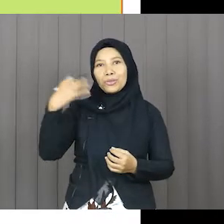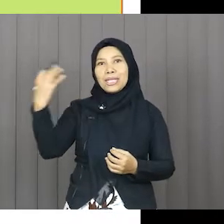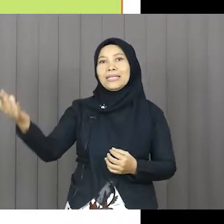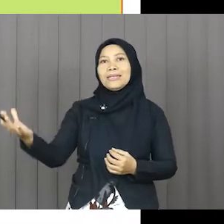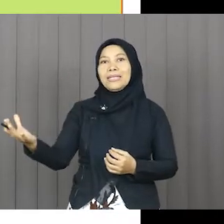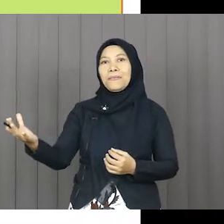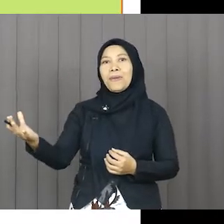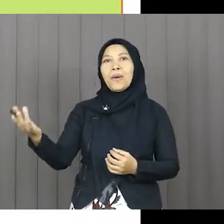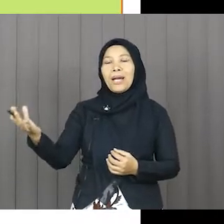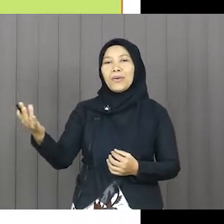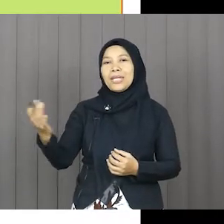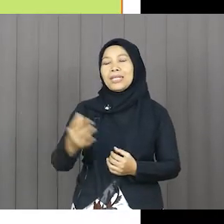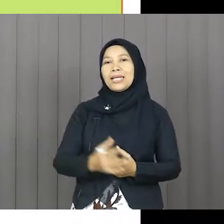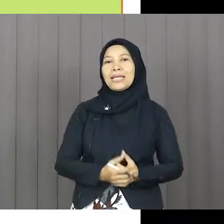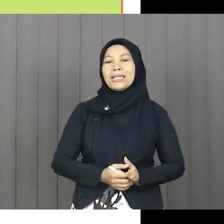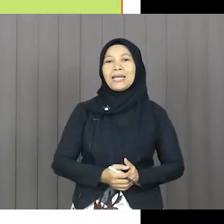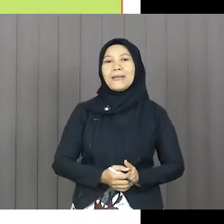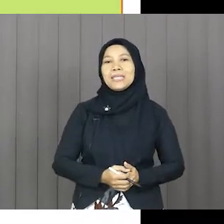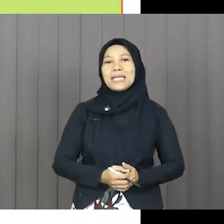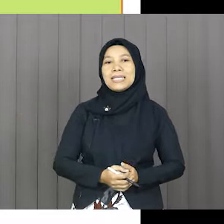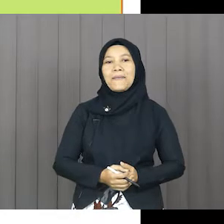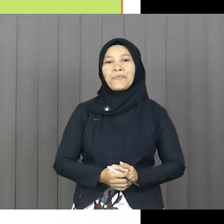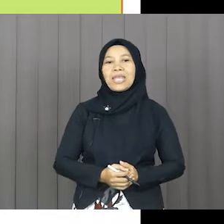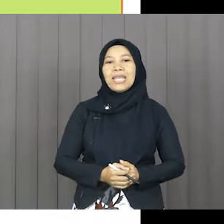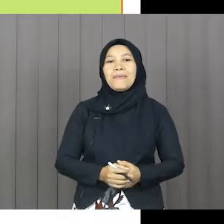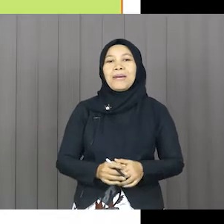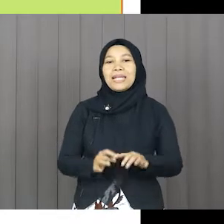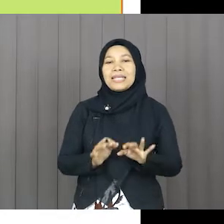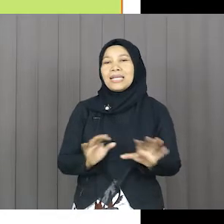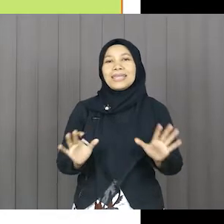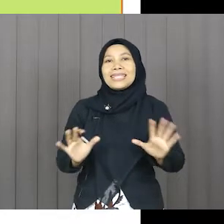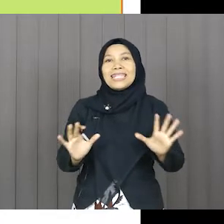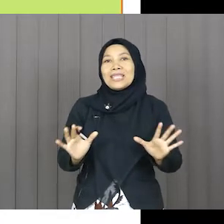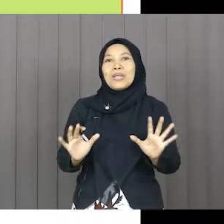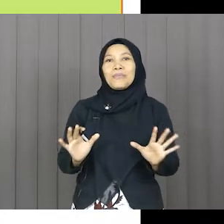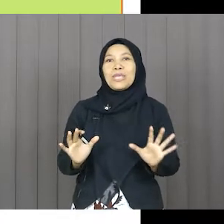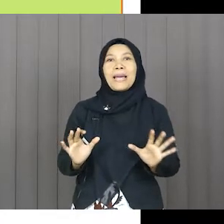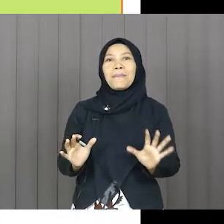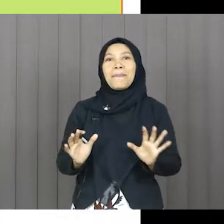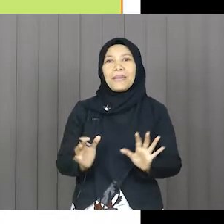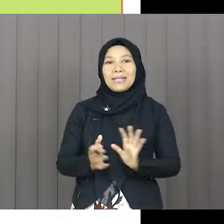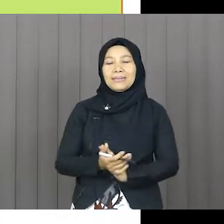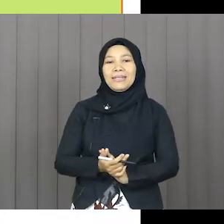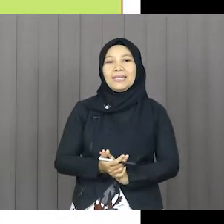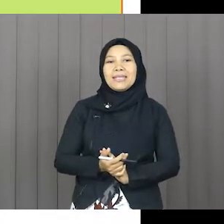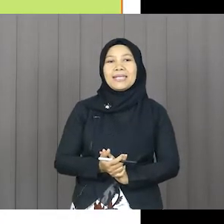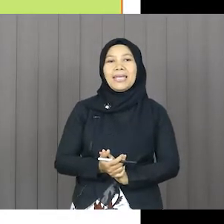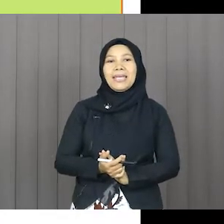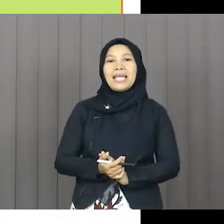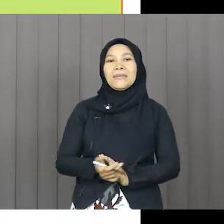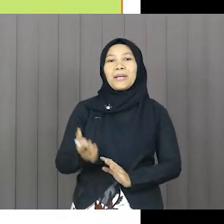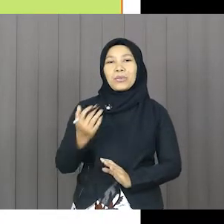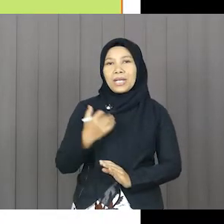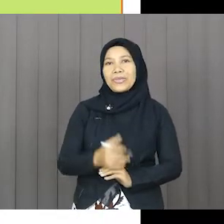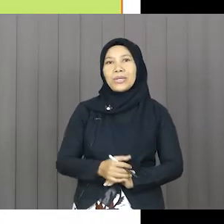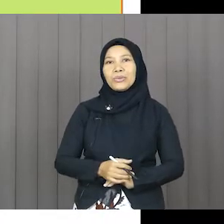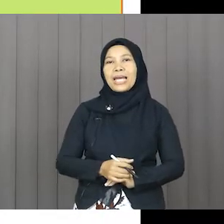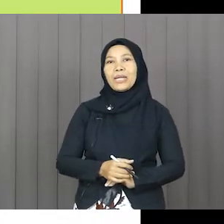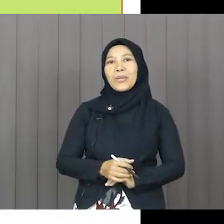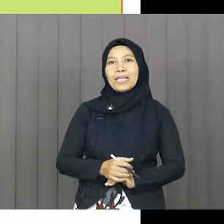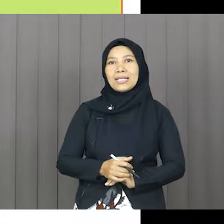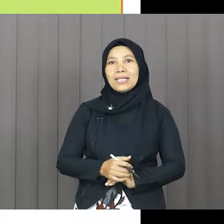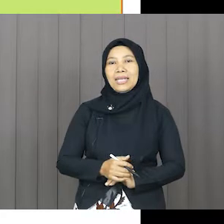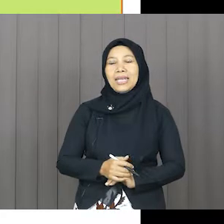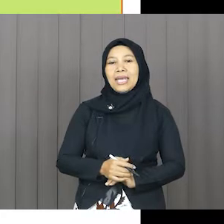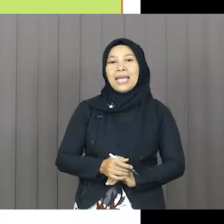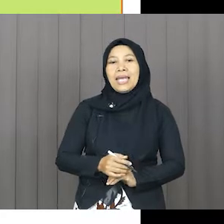itu sudah dibawa oleh negara-negara penjajah, ibaratnya kita sudah tidak punya apa-apa, sehingga diperlukannya utang